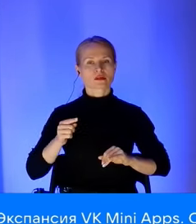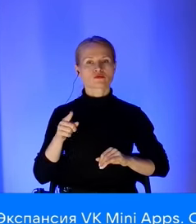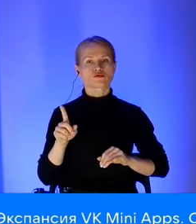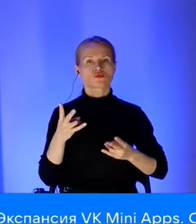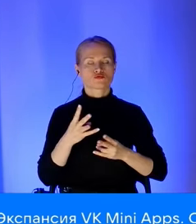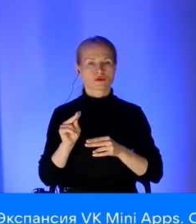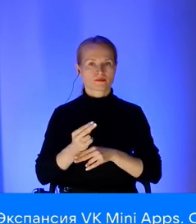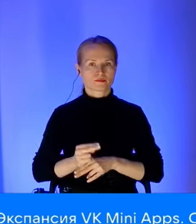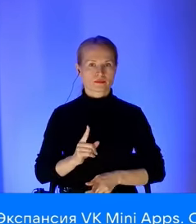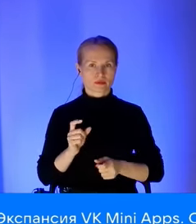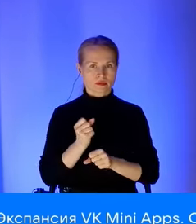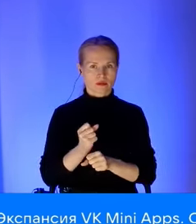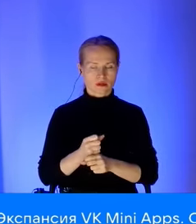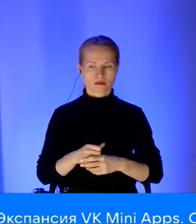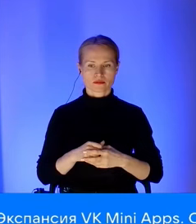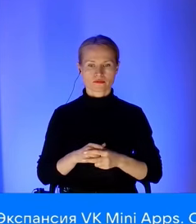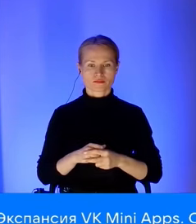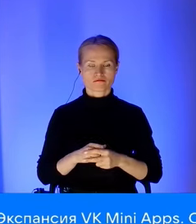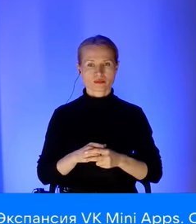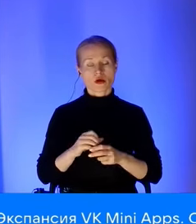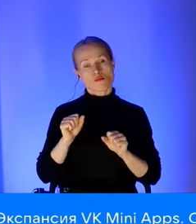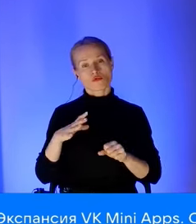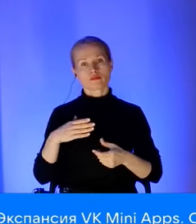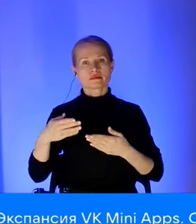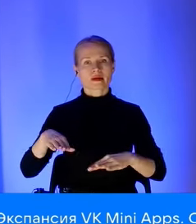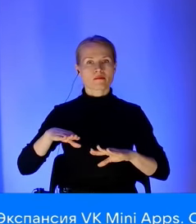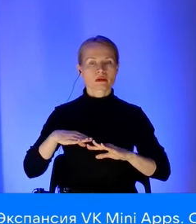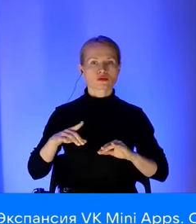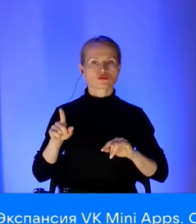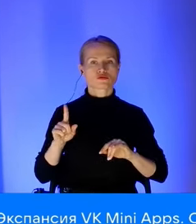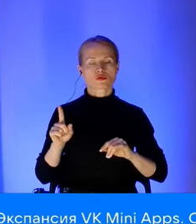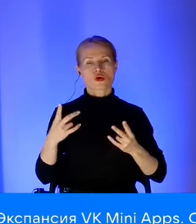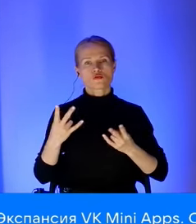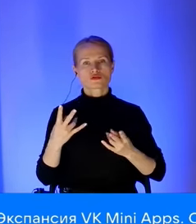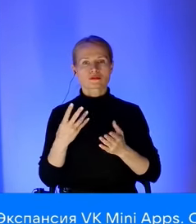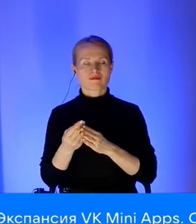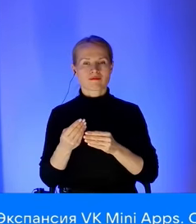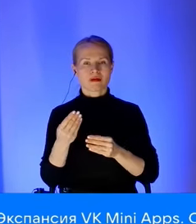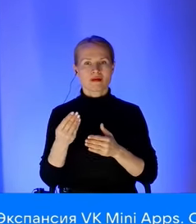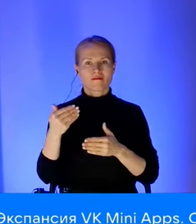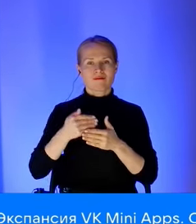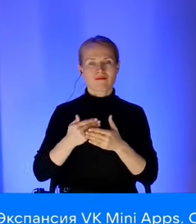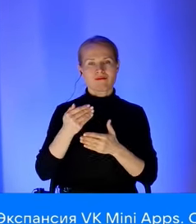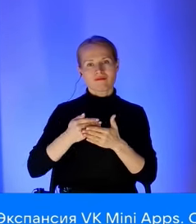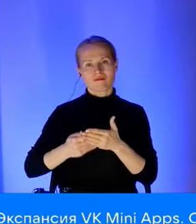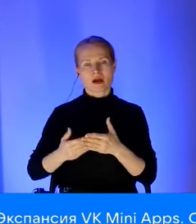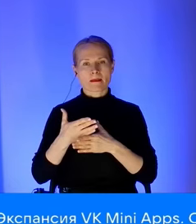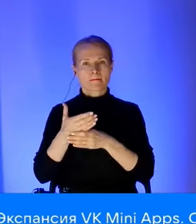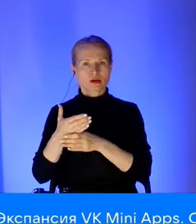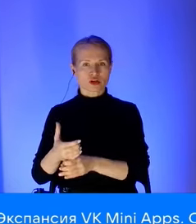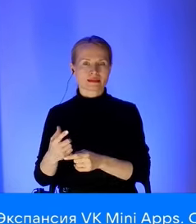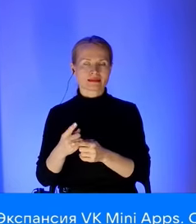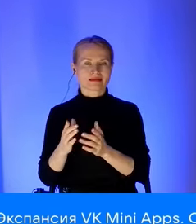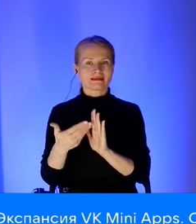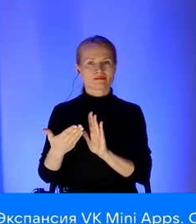нужно сделать. Там могут быть рекомендации, что он должен свои файлики пожать получше или избавиться от